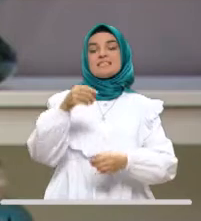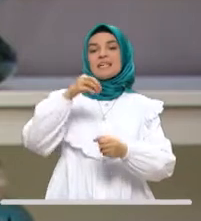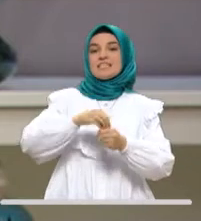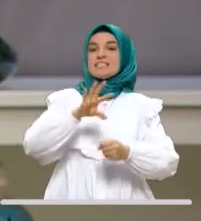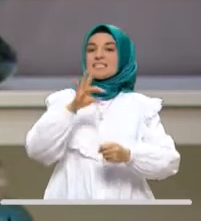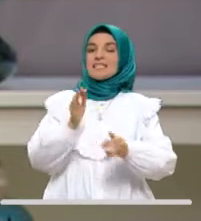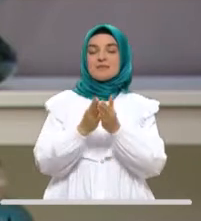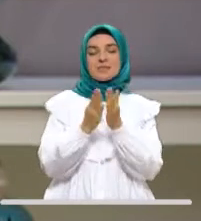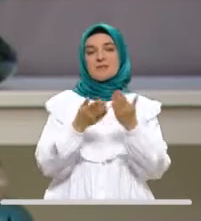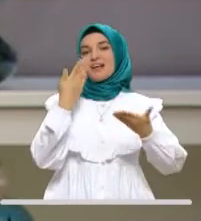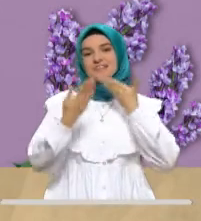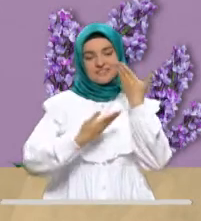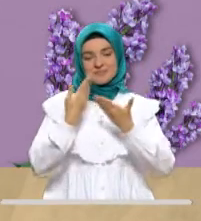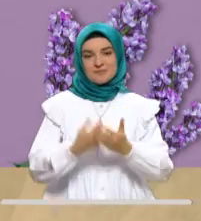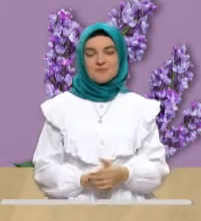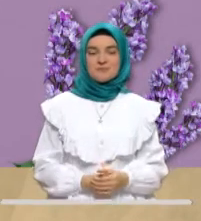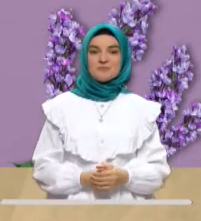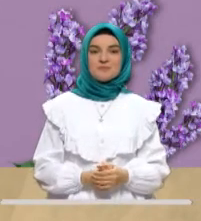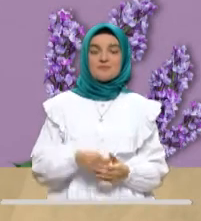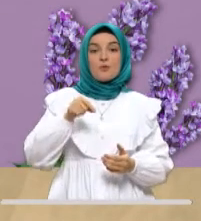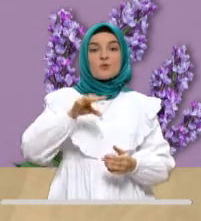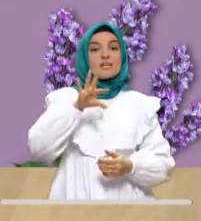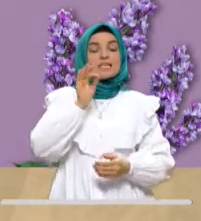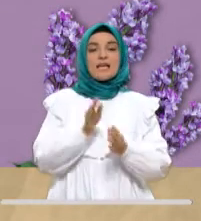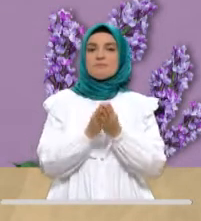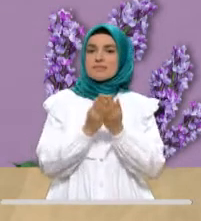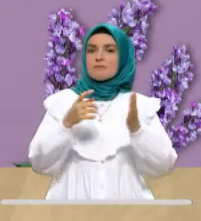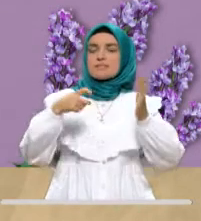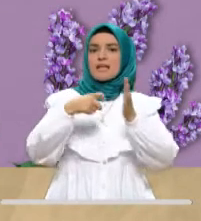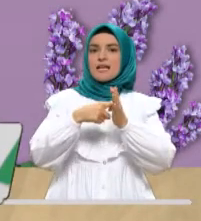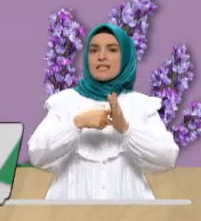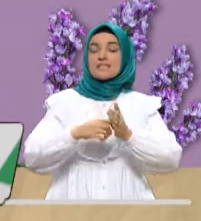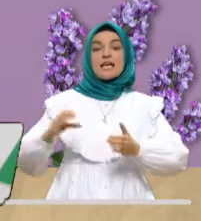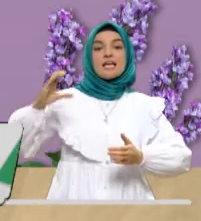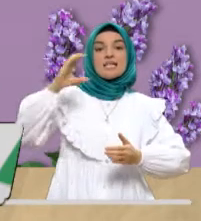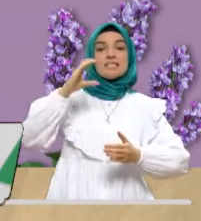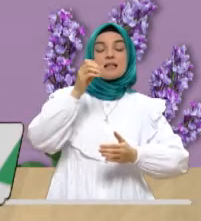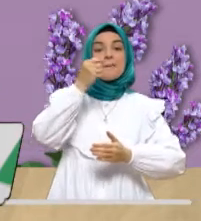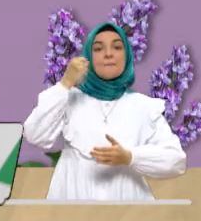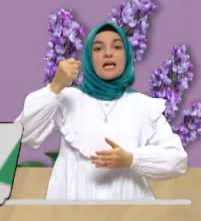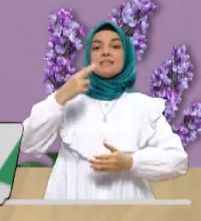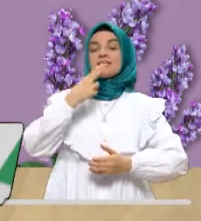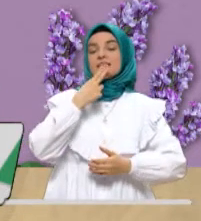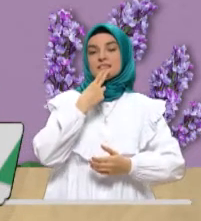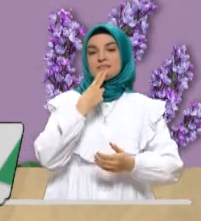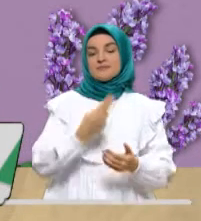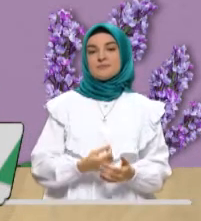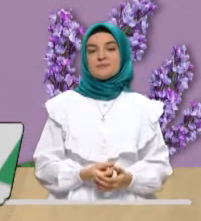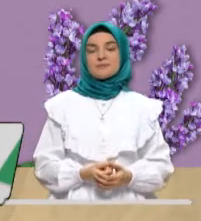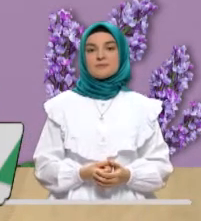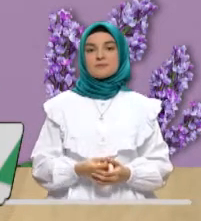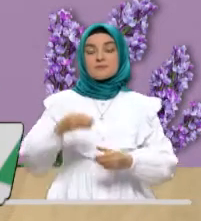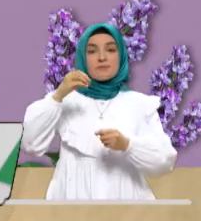seçtiğimiz kitabımızı aktarayım istiyorum. Bugün seçtiğimiz kitabımızın ismi İslam Penceresinden Kadın.